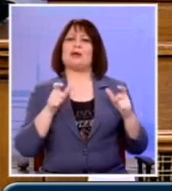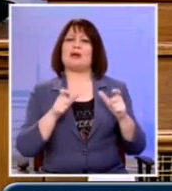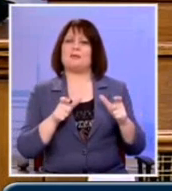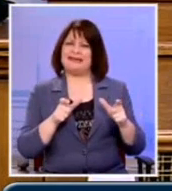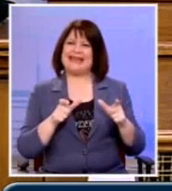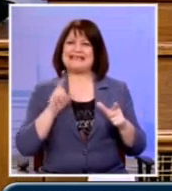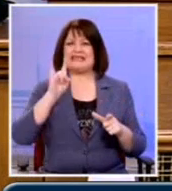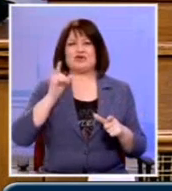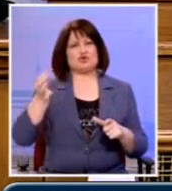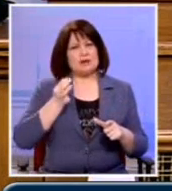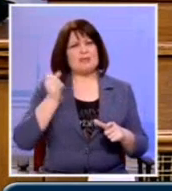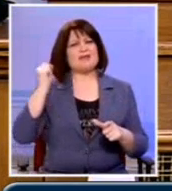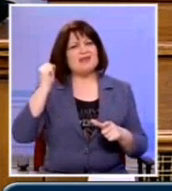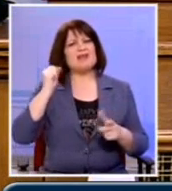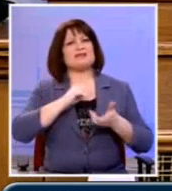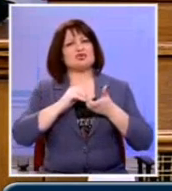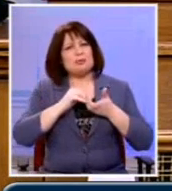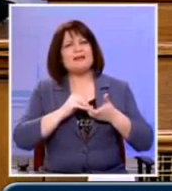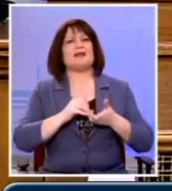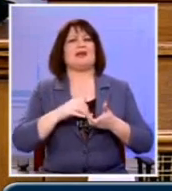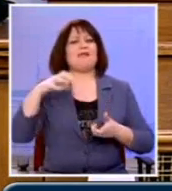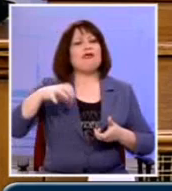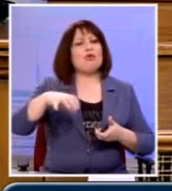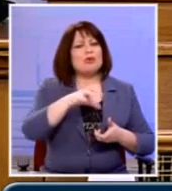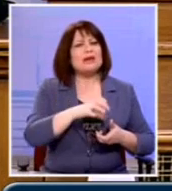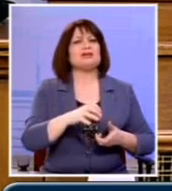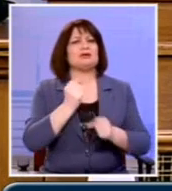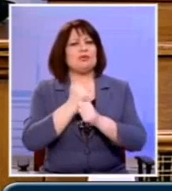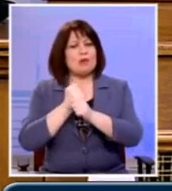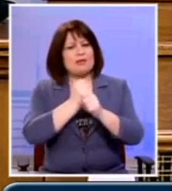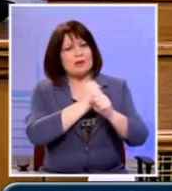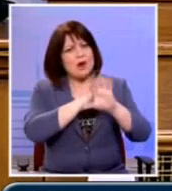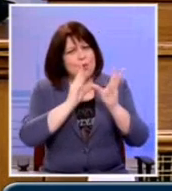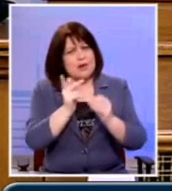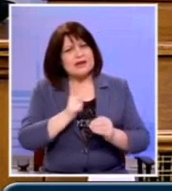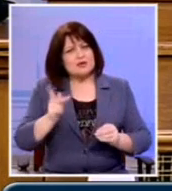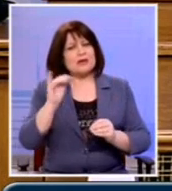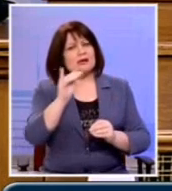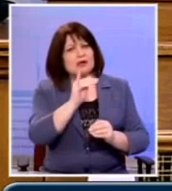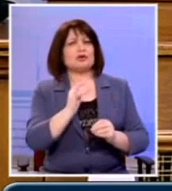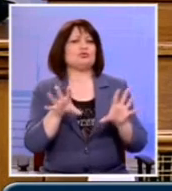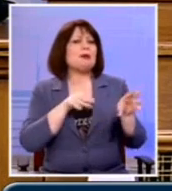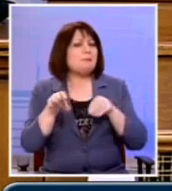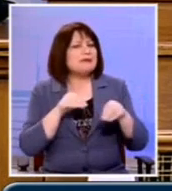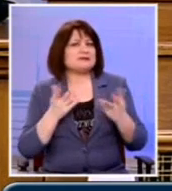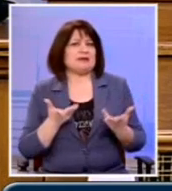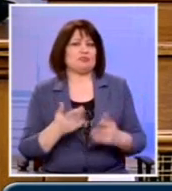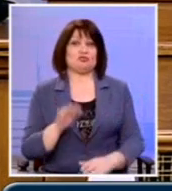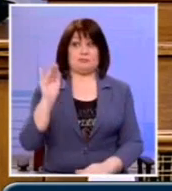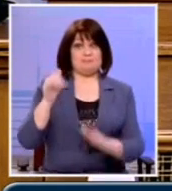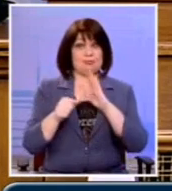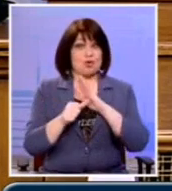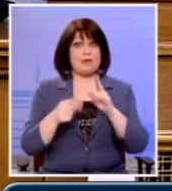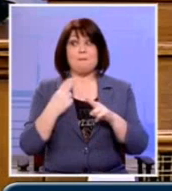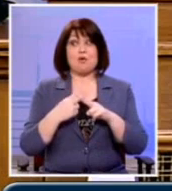στα κινήματα, στο επάγγελμά μας ο καθένας, δηλαδή στην κοινωνία. Θα ήταν, κυρία Πρόεδρε,